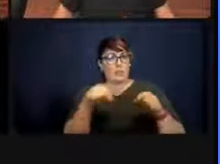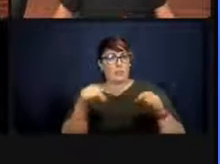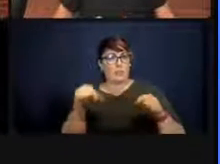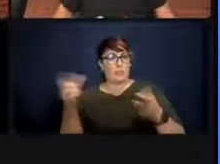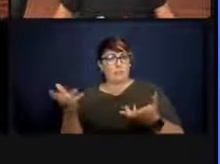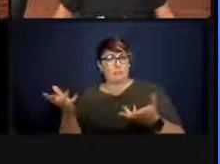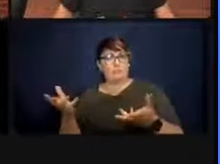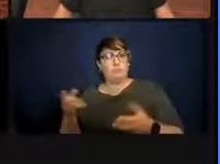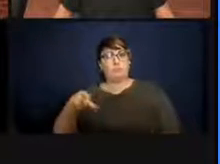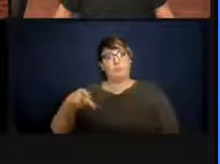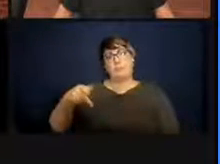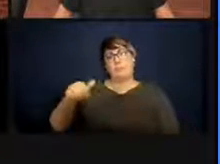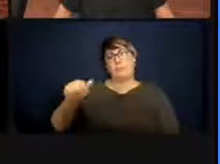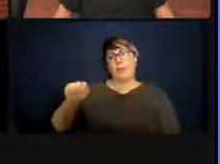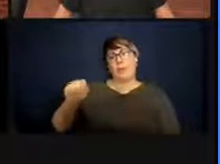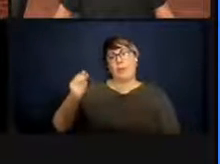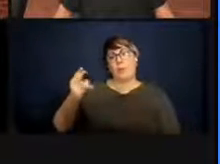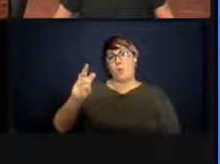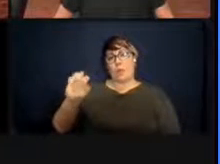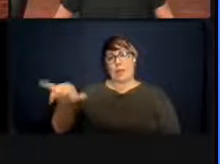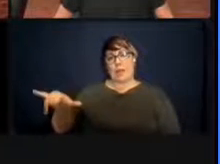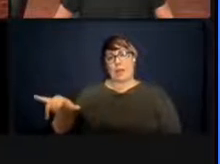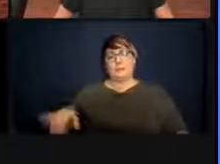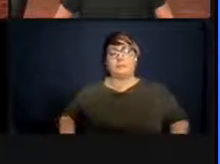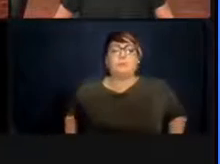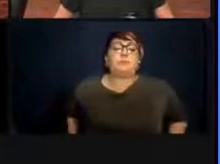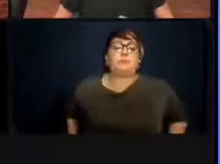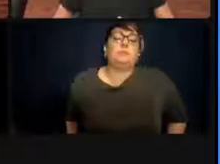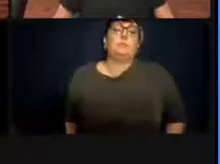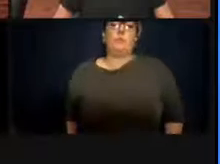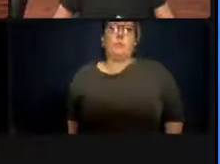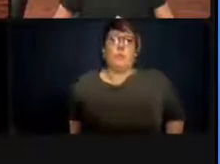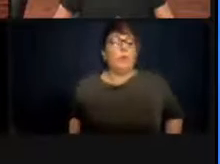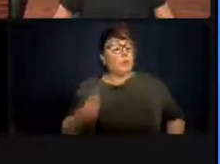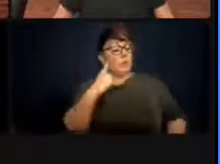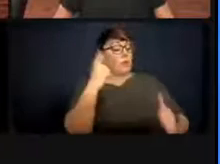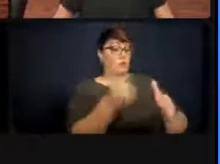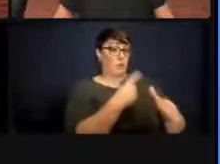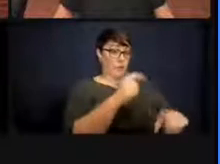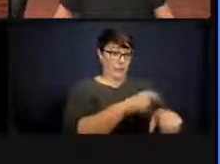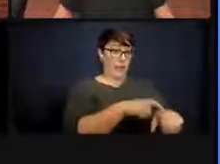في الموسيقى؟ إذن للمرة الأولى